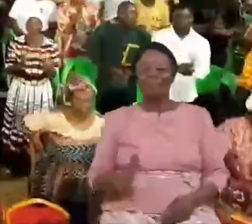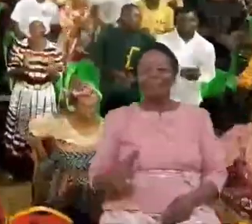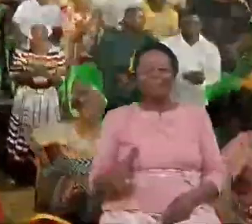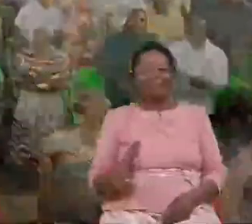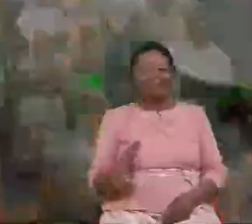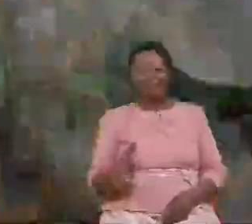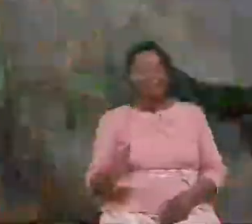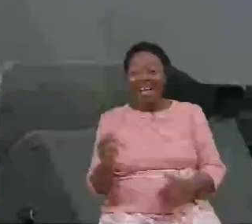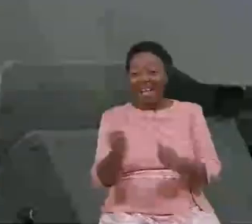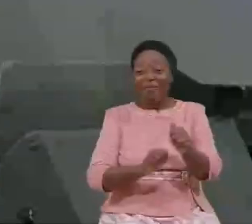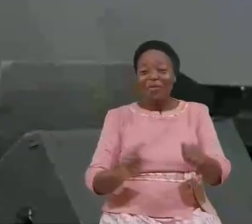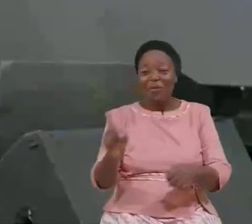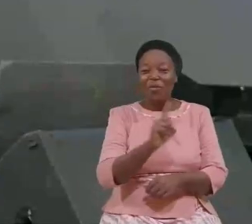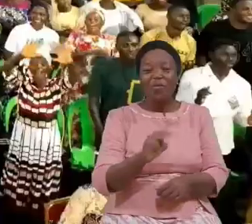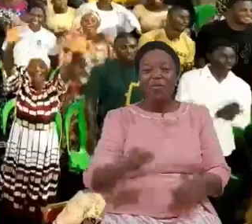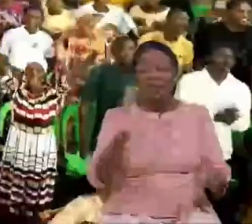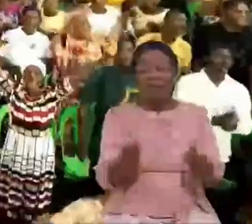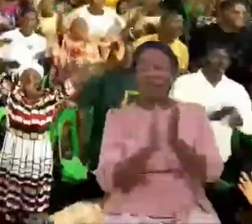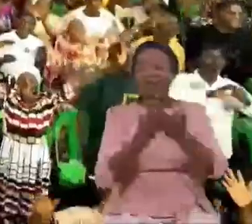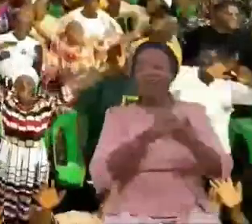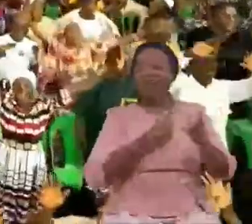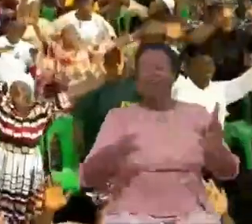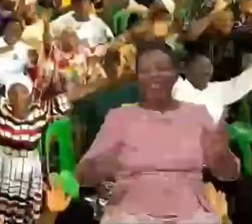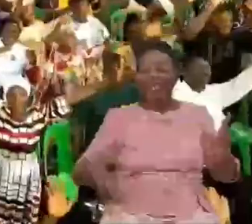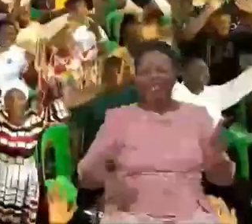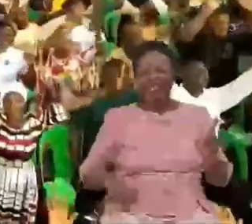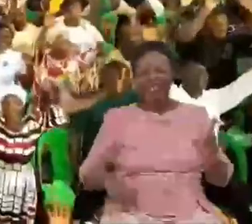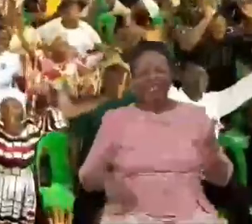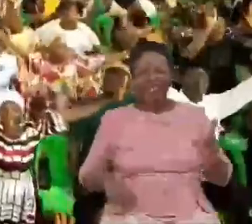tout le monde gloire à Dieu